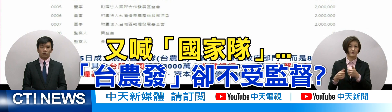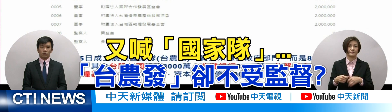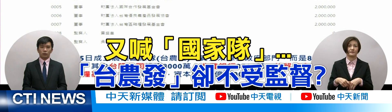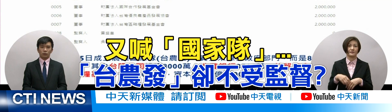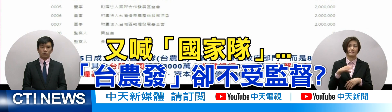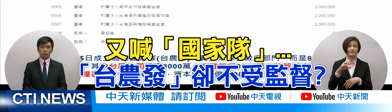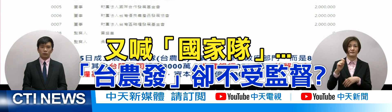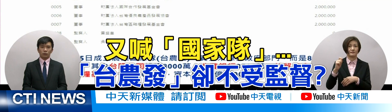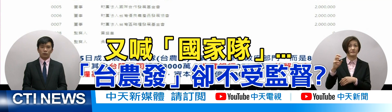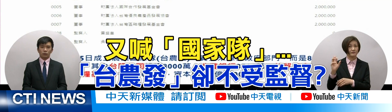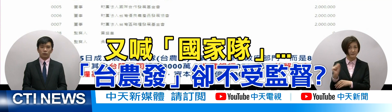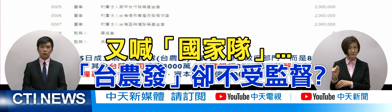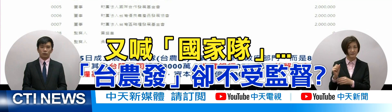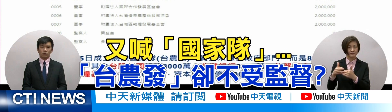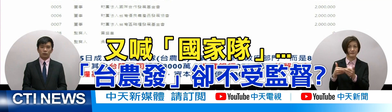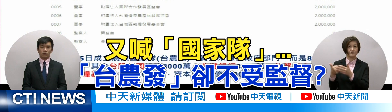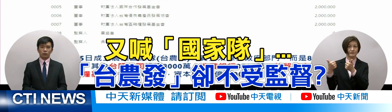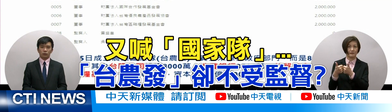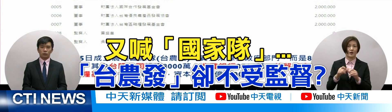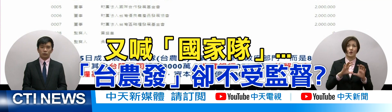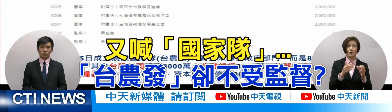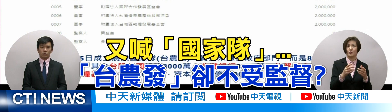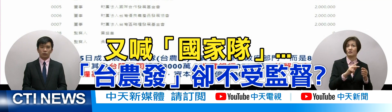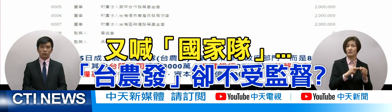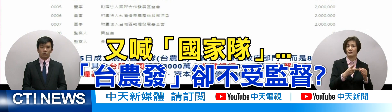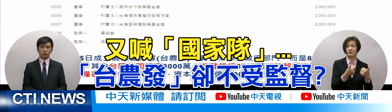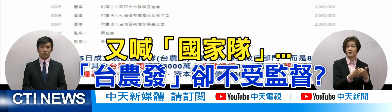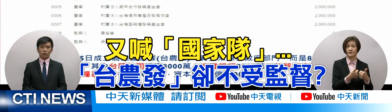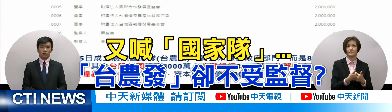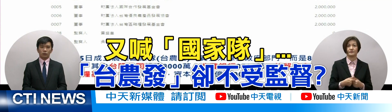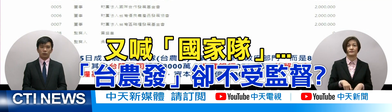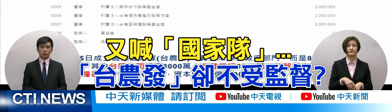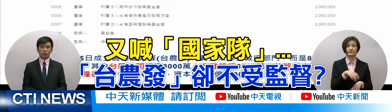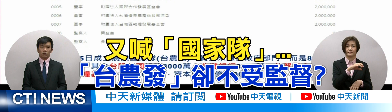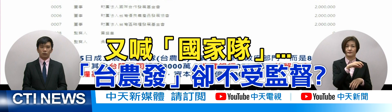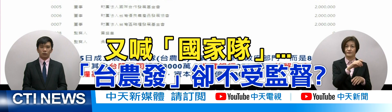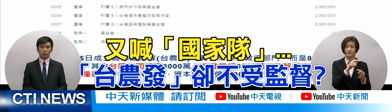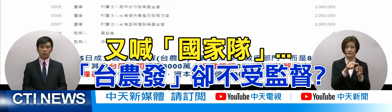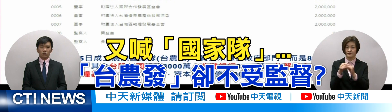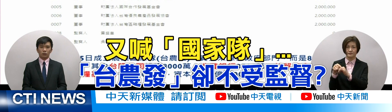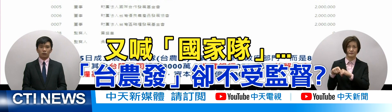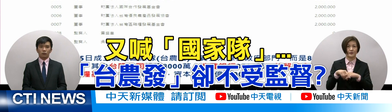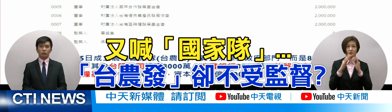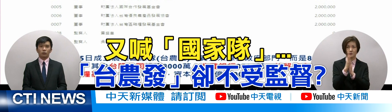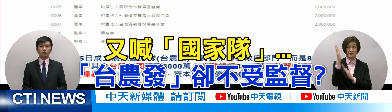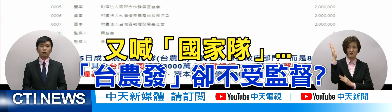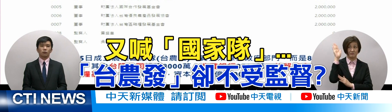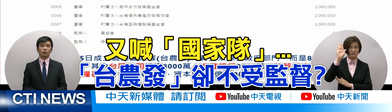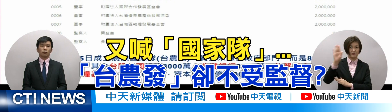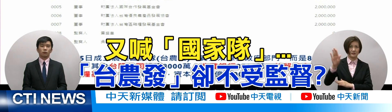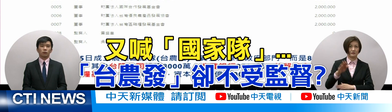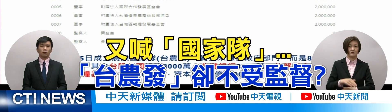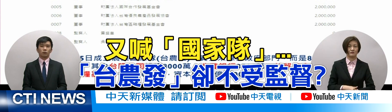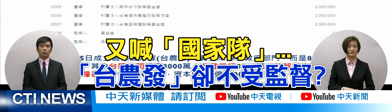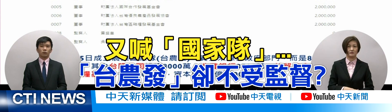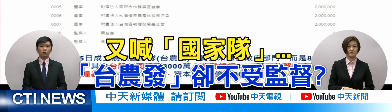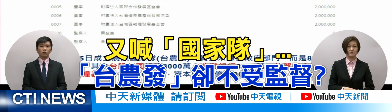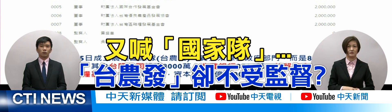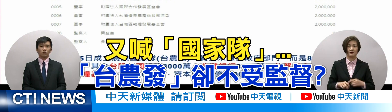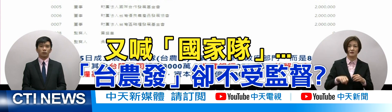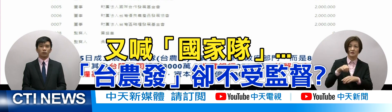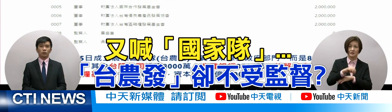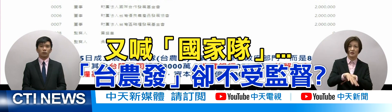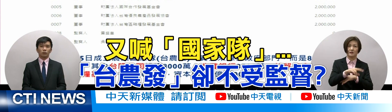CAS 协会、国合会、杂粮基金会都是政府的哈，各